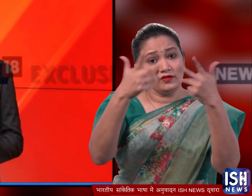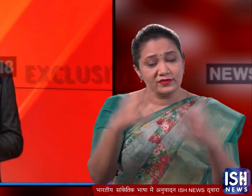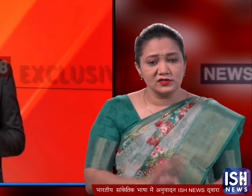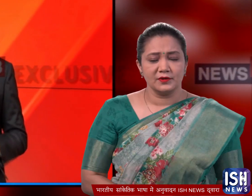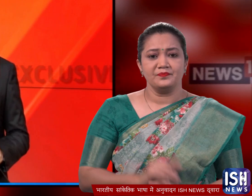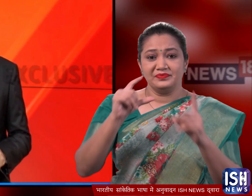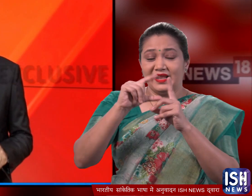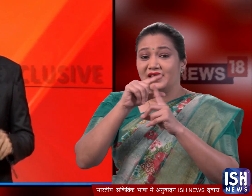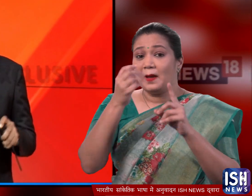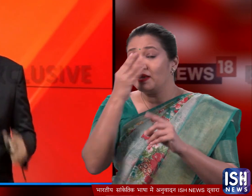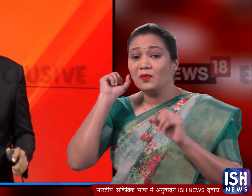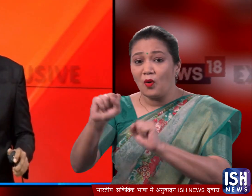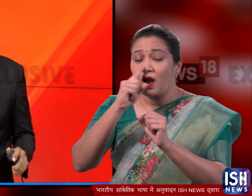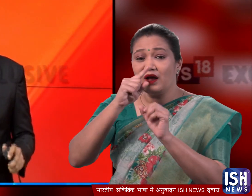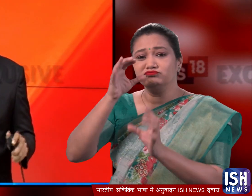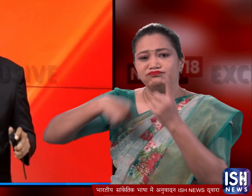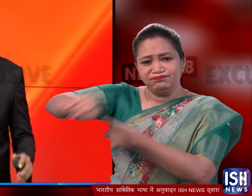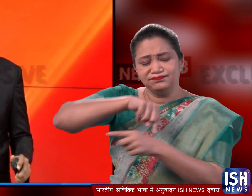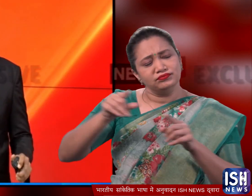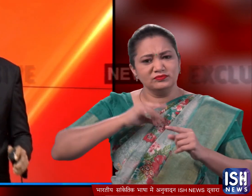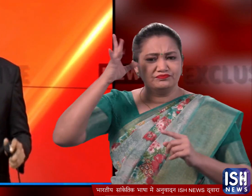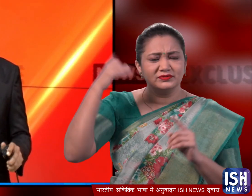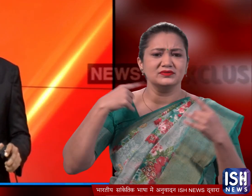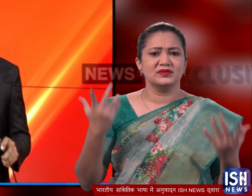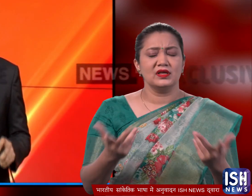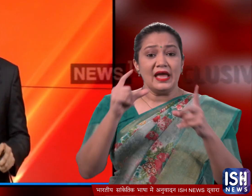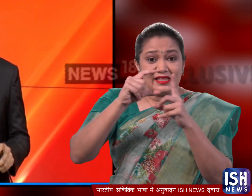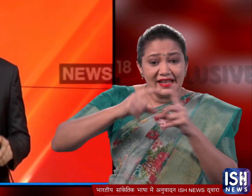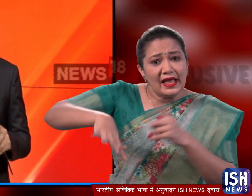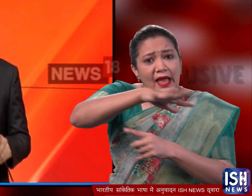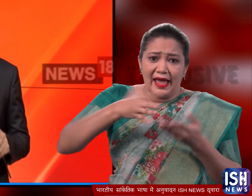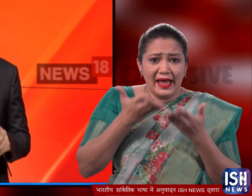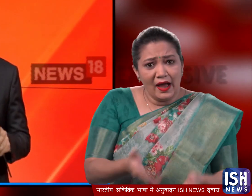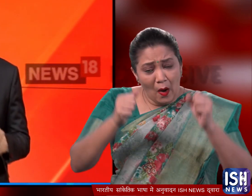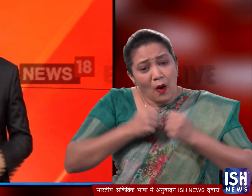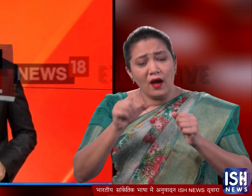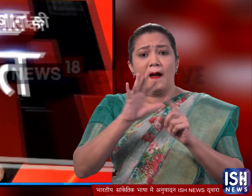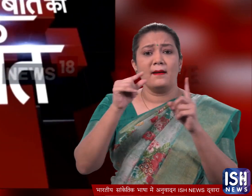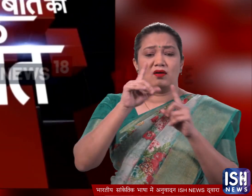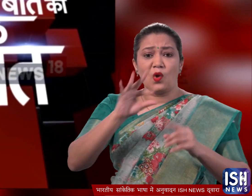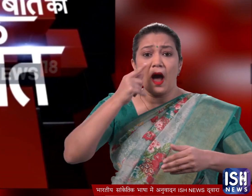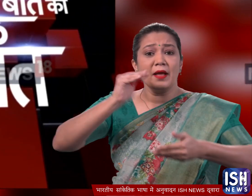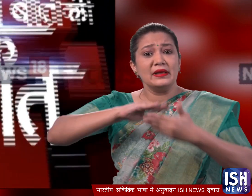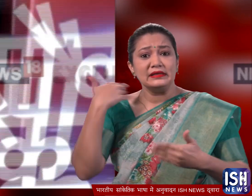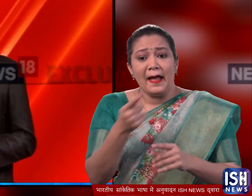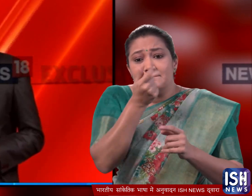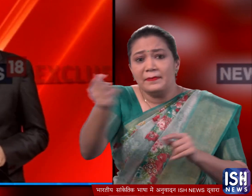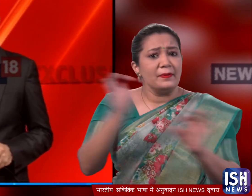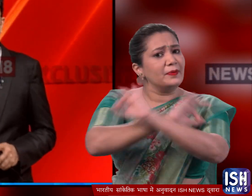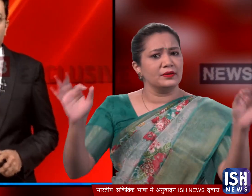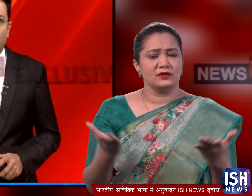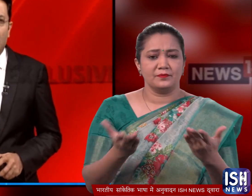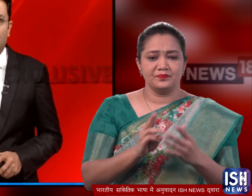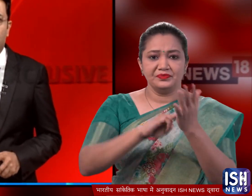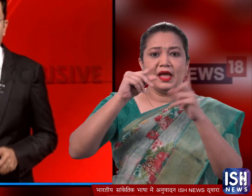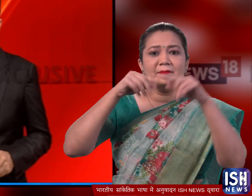दिल्ली बीजेपी की महिला मोर्चा ने उनको घेर लिया, जिन्होंने आरोप लगाया कि दिल्ली में तो महिलाओं को विधवा पेंशन तक नहीं दी जा रही है। मध्य प्रदेश की